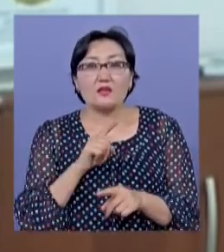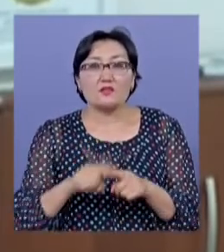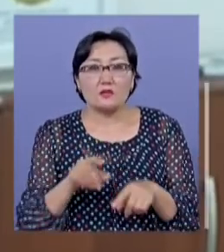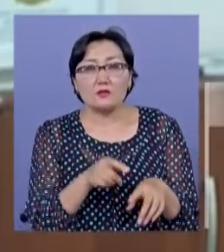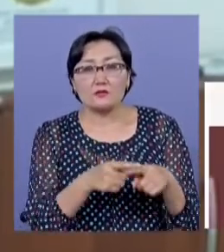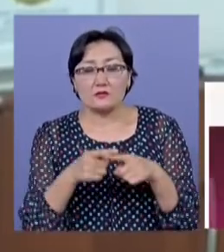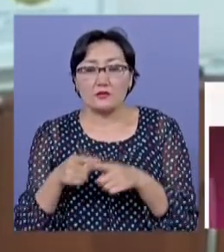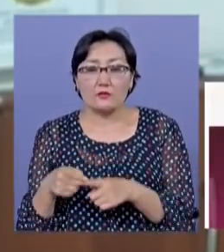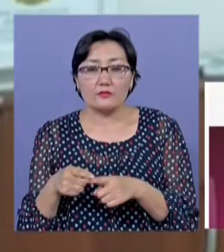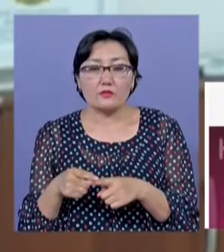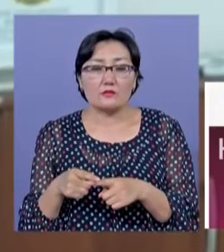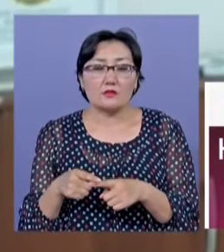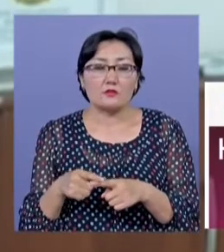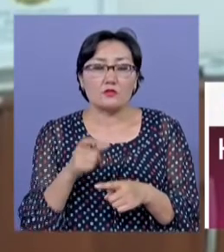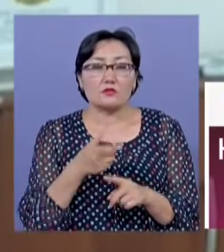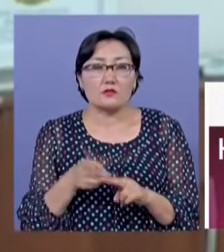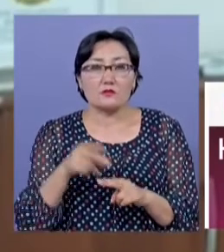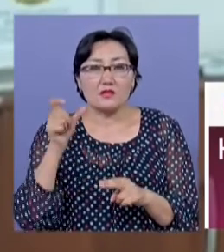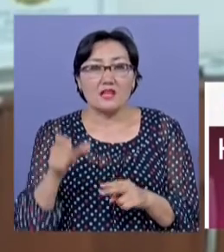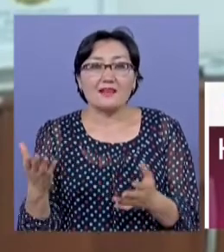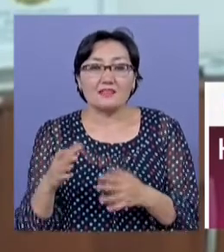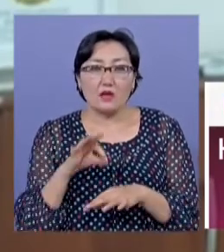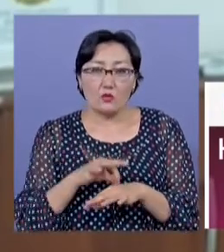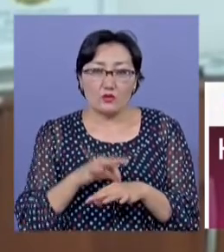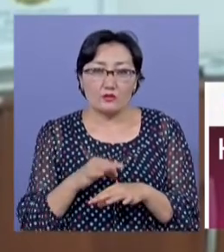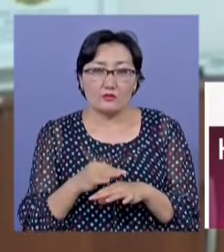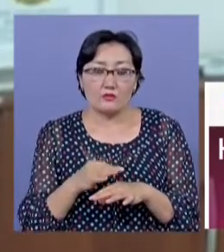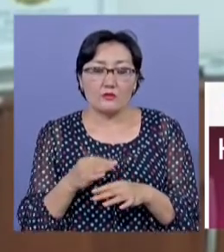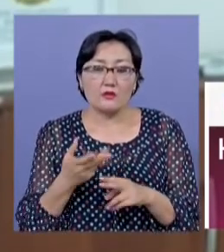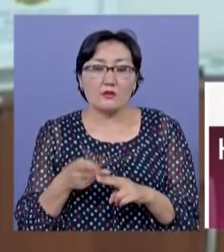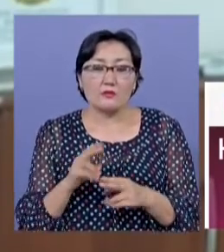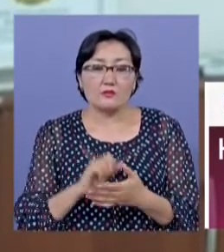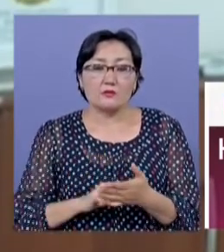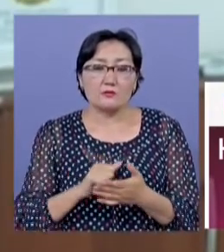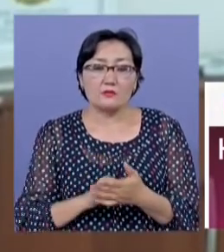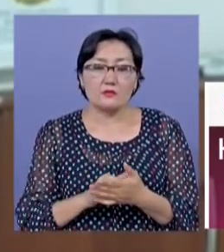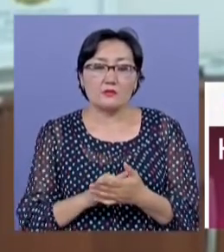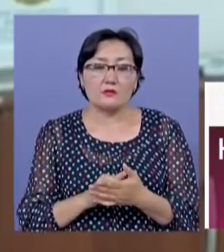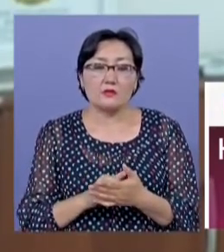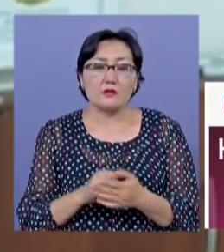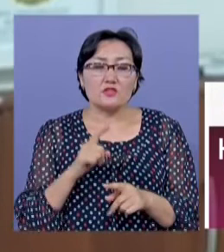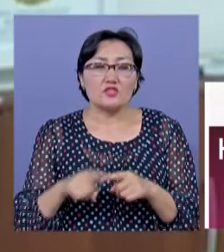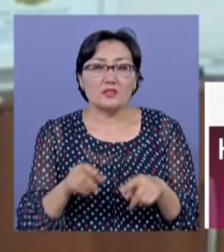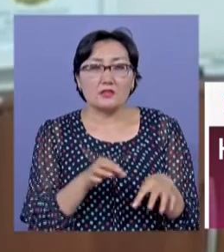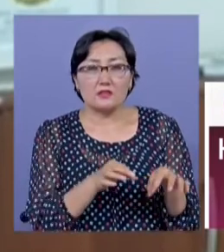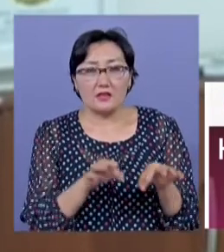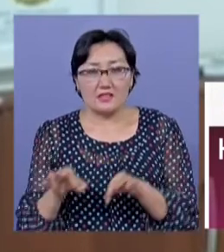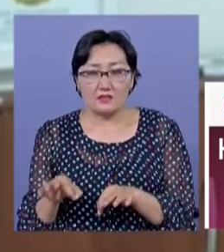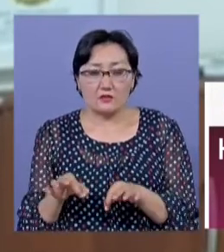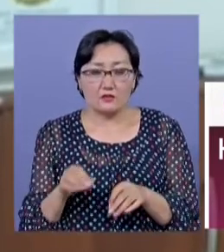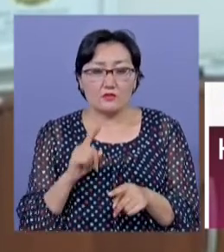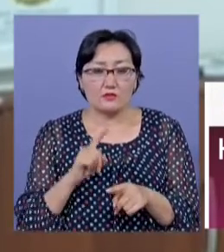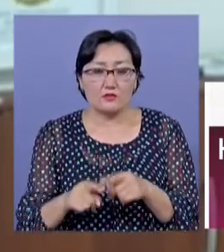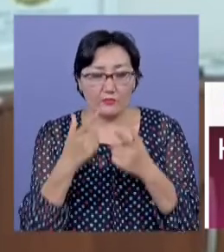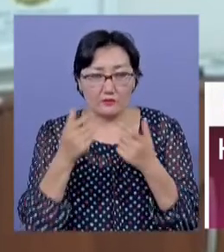қызметші бойынша, сол азамат бойынша қандай аурумен ауыратын қол жетімділігі. Себебі егер сол жедел жәрдем тезірек сол мәліметке